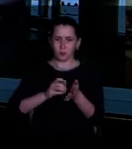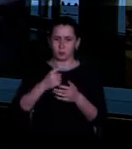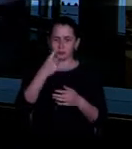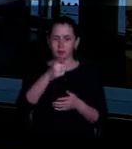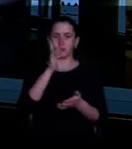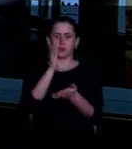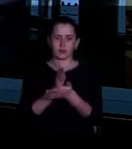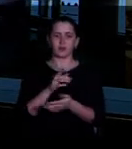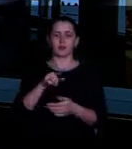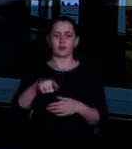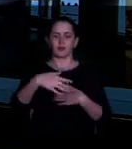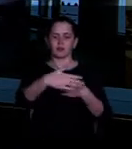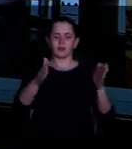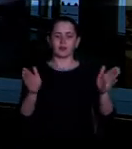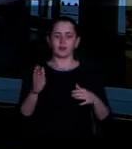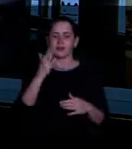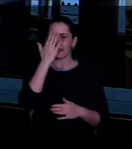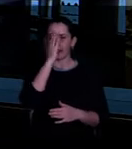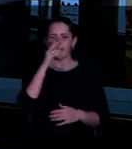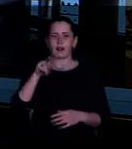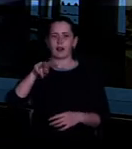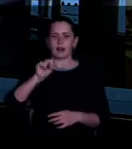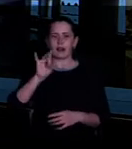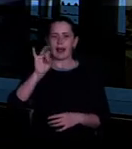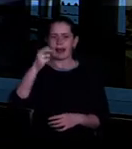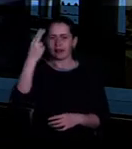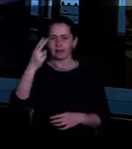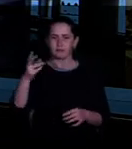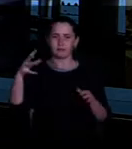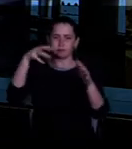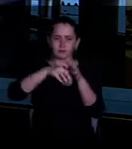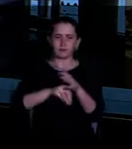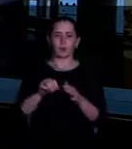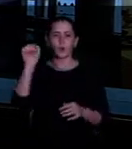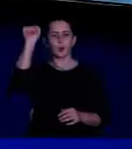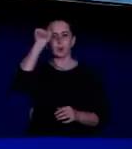залов в стеклянном ларце хранится узбекский най.